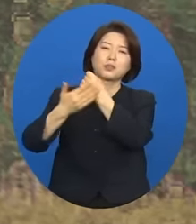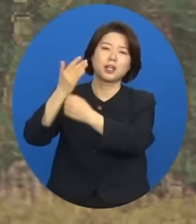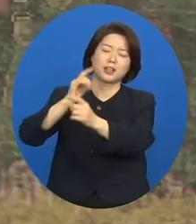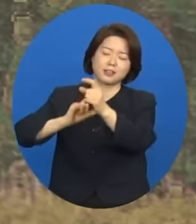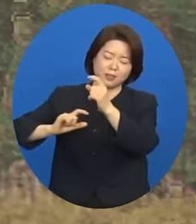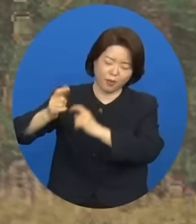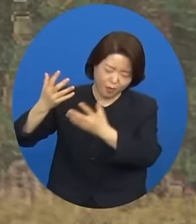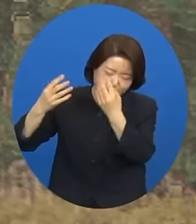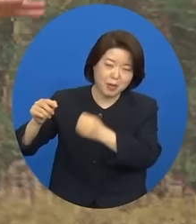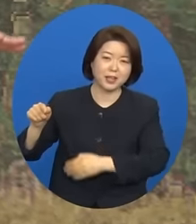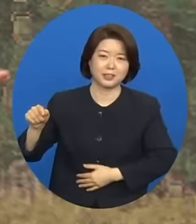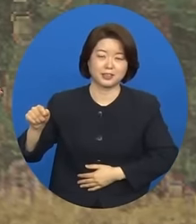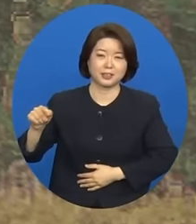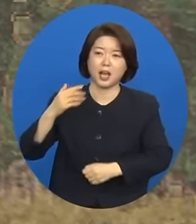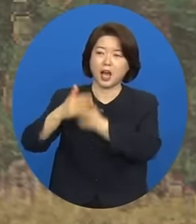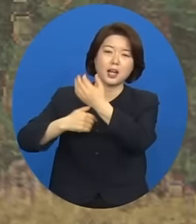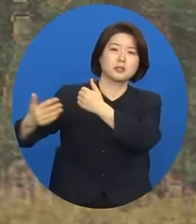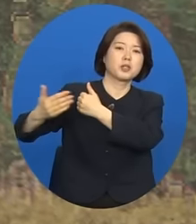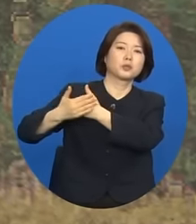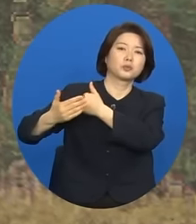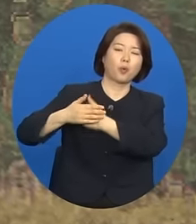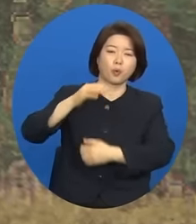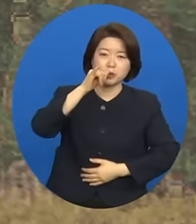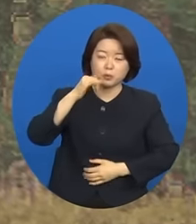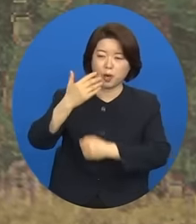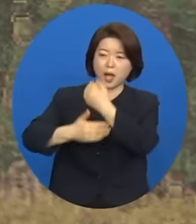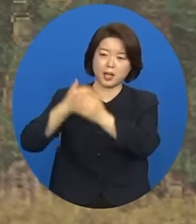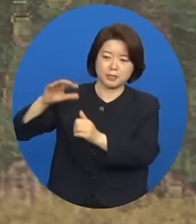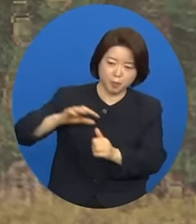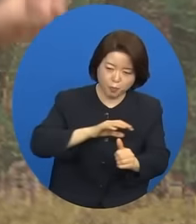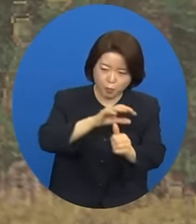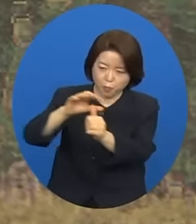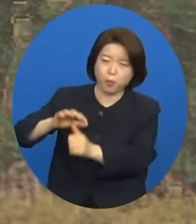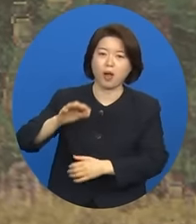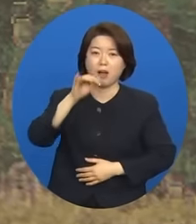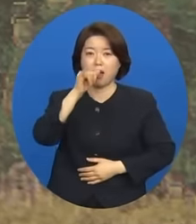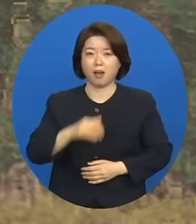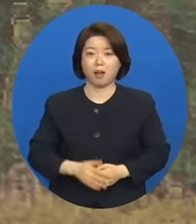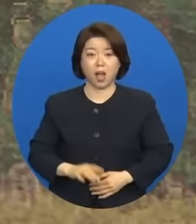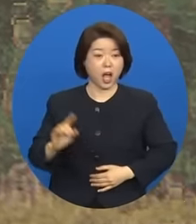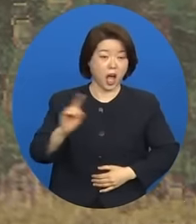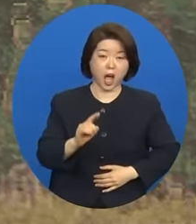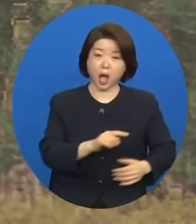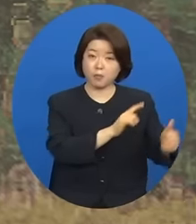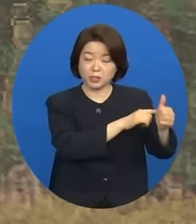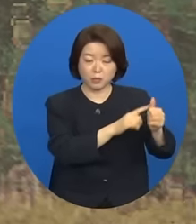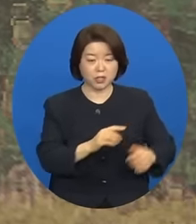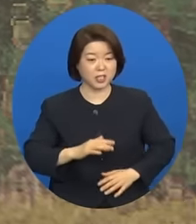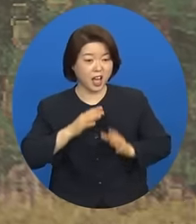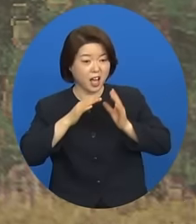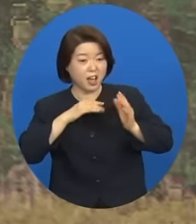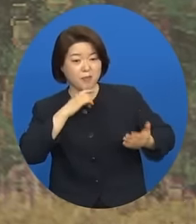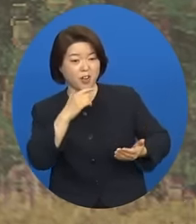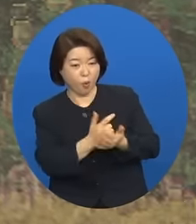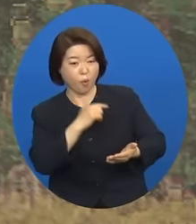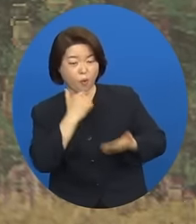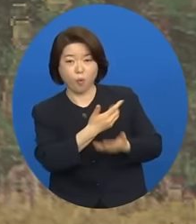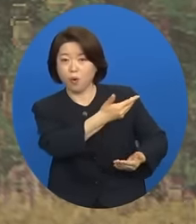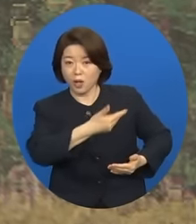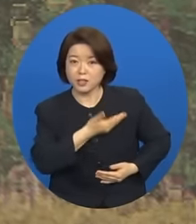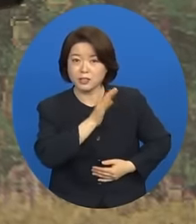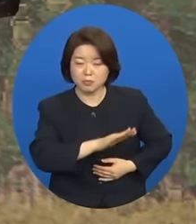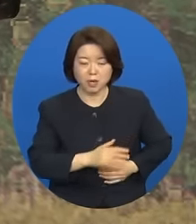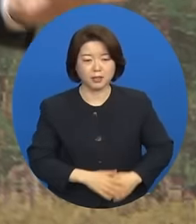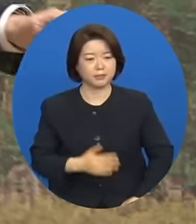있었어요. 하나님의 도우심이 있었고요. 하나님의 보호하심이 있었습니다. 아무리 라반이 속이라고 해도 그것이 야곱에게